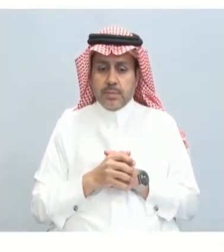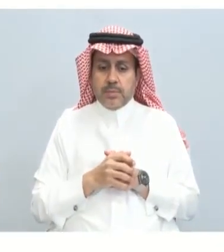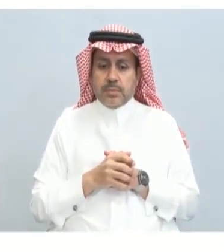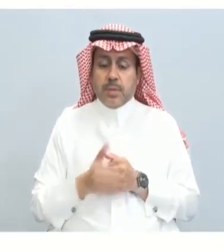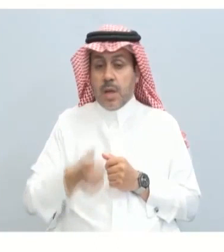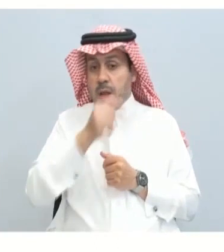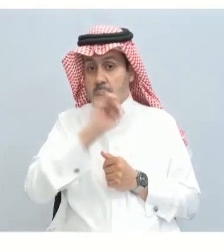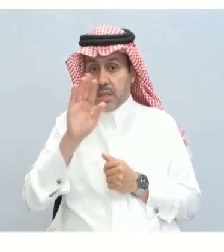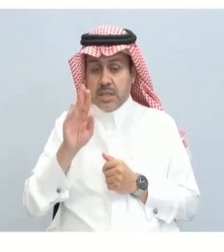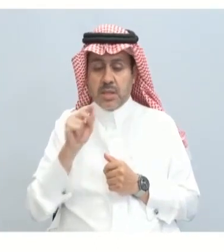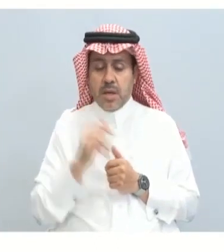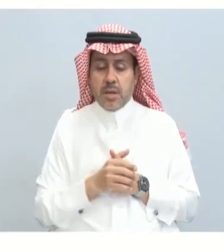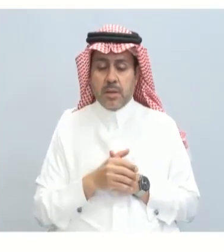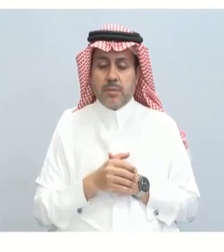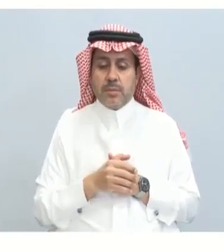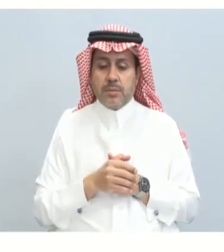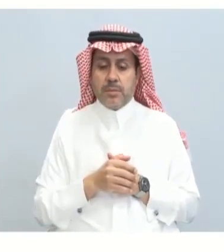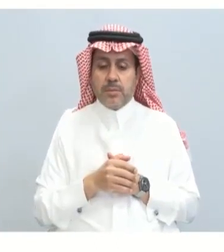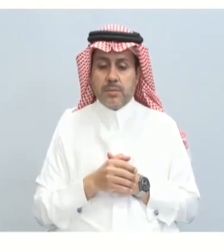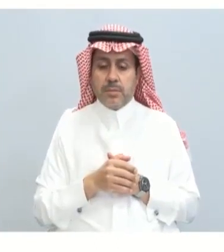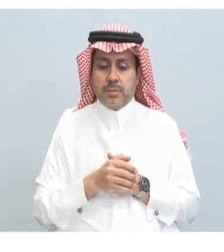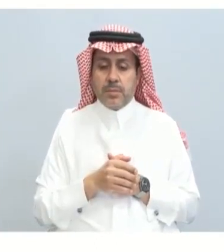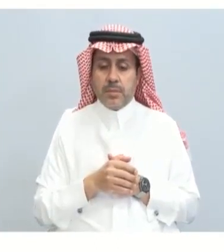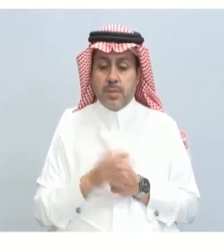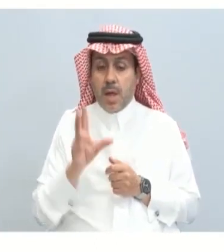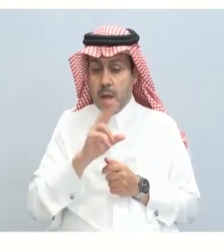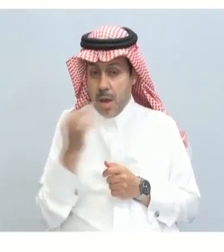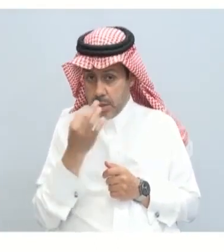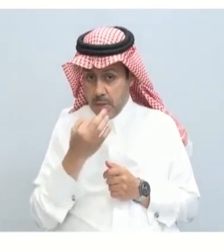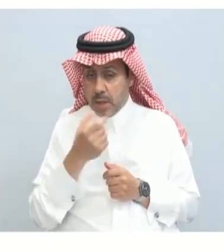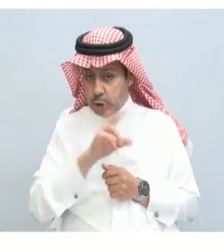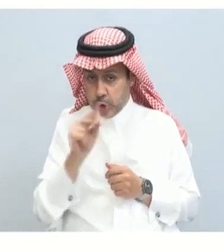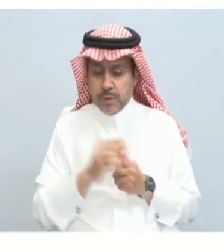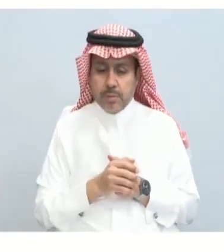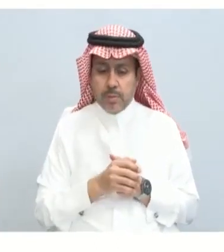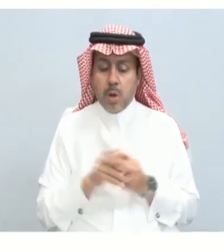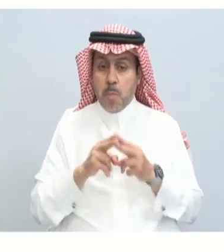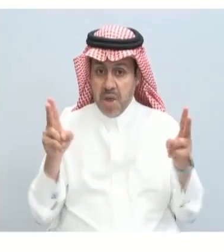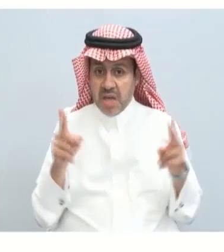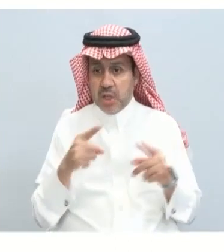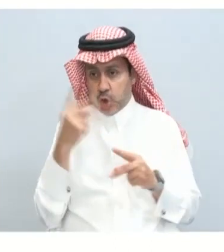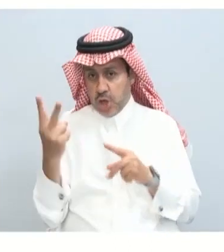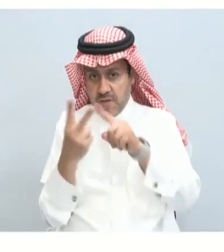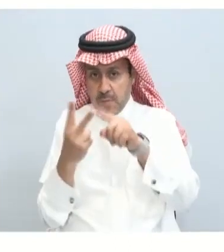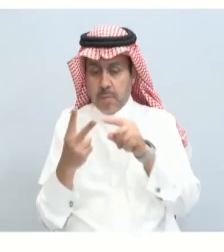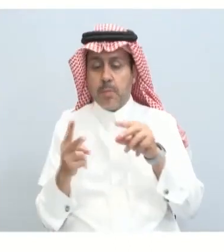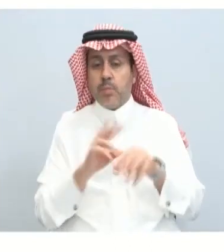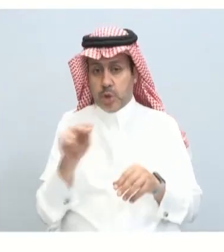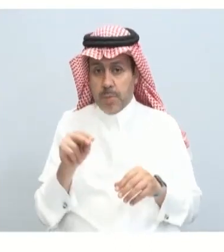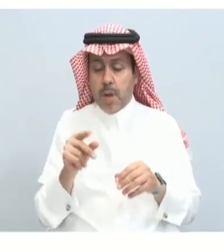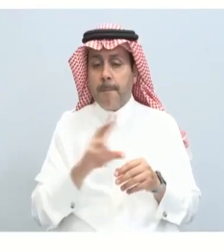الاستعاره ذكرنا في اثناء الحديث عن التشبيه انه لابد من ذكر طرفيه المشبه